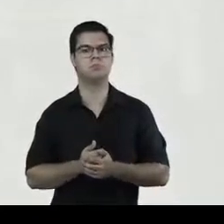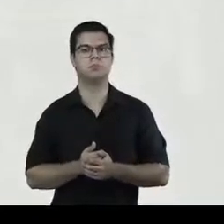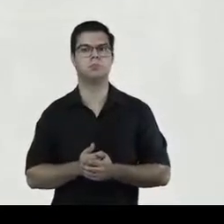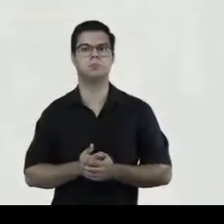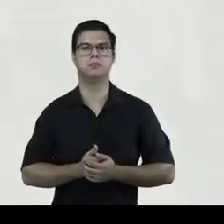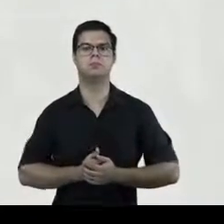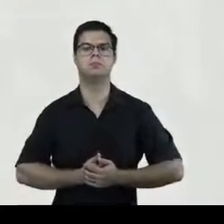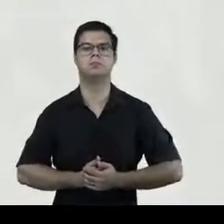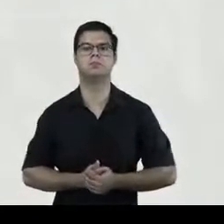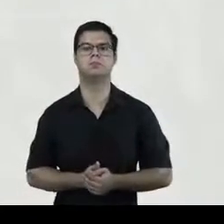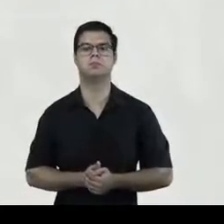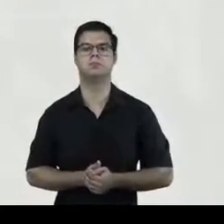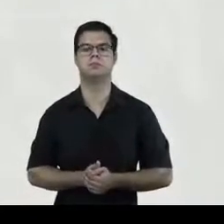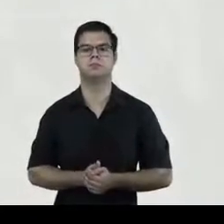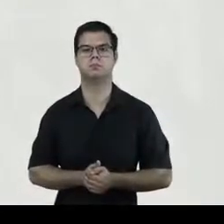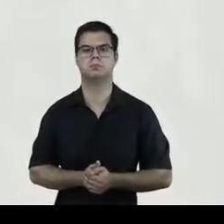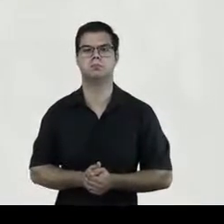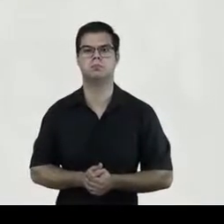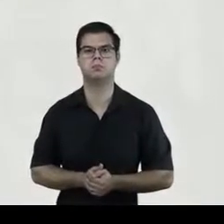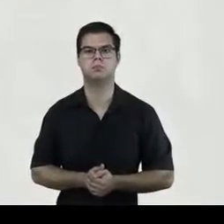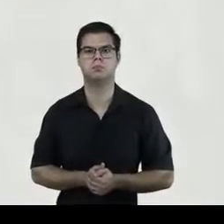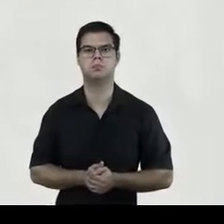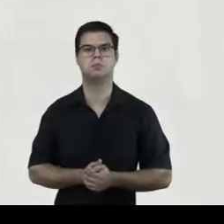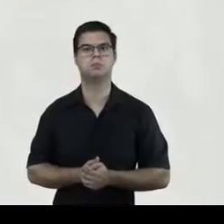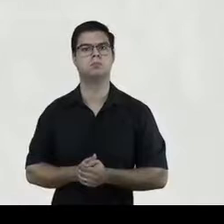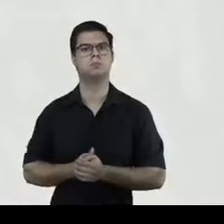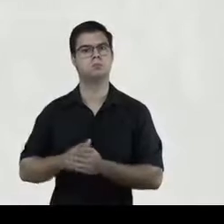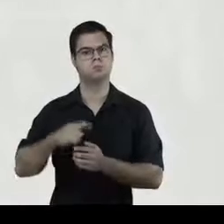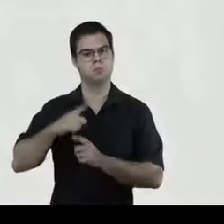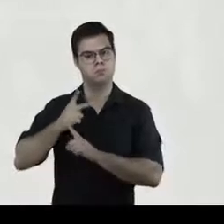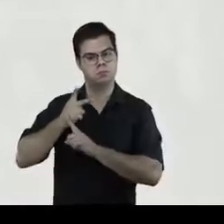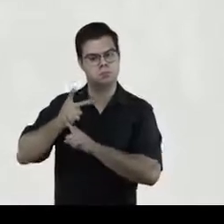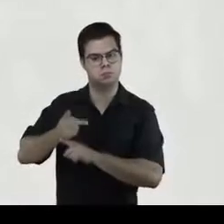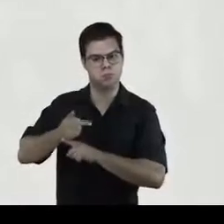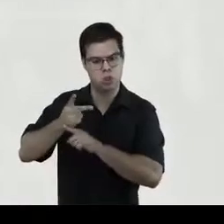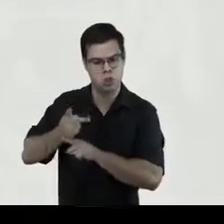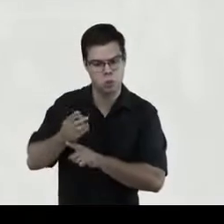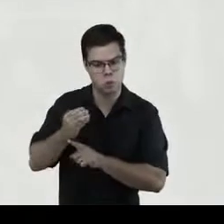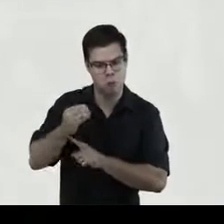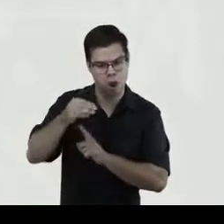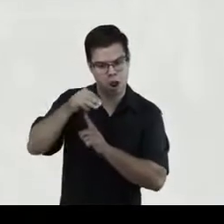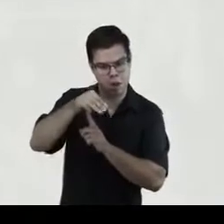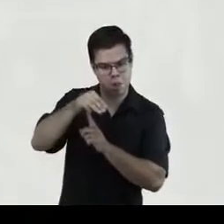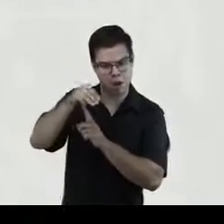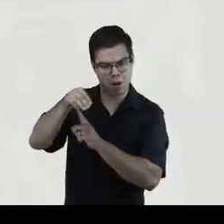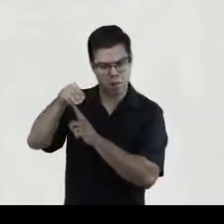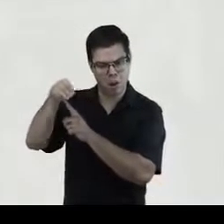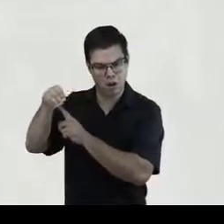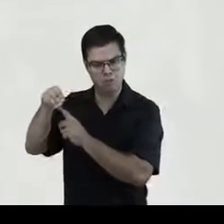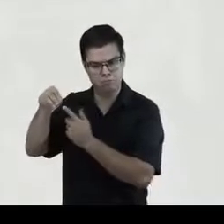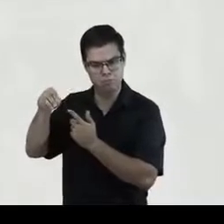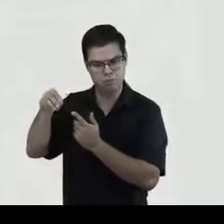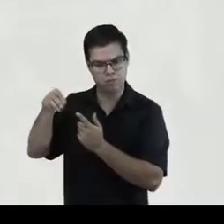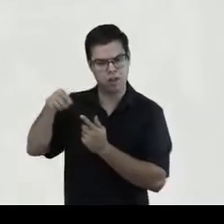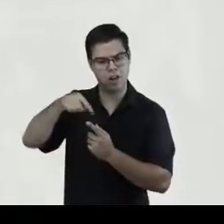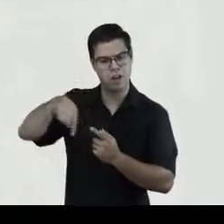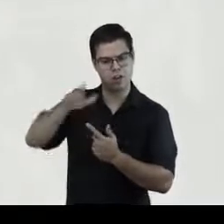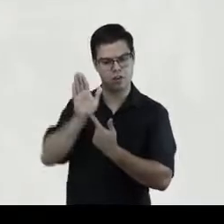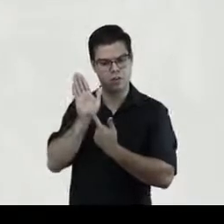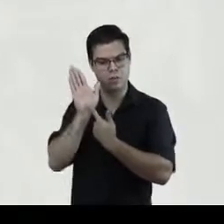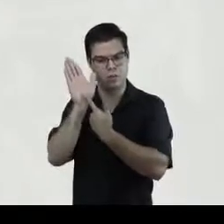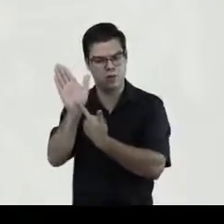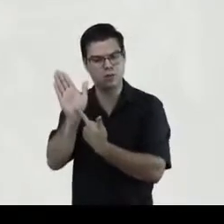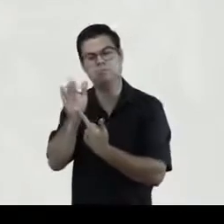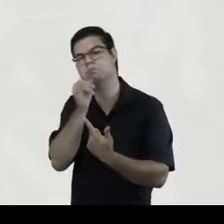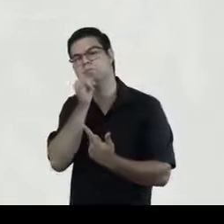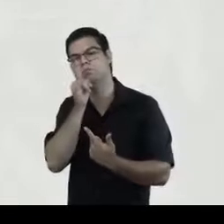die hier auf der rechten Seite der Folie abgebildet. Heraus bei Antiqua-Schriften sucht man die Form